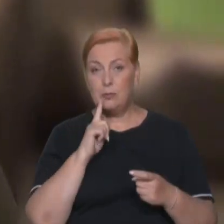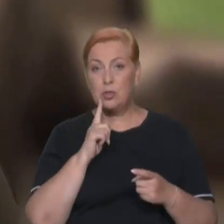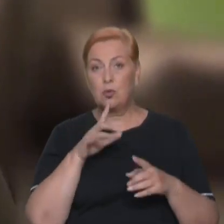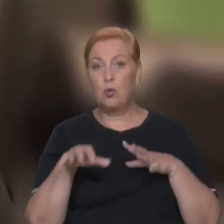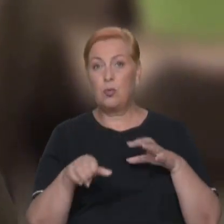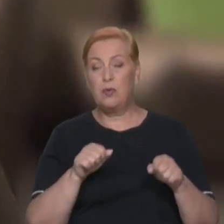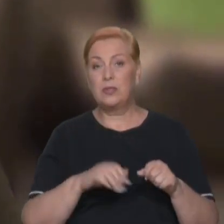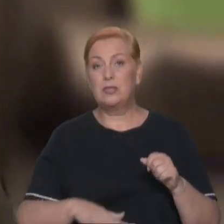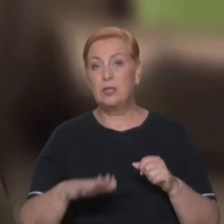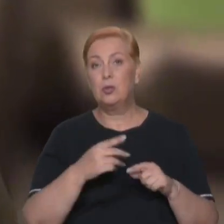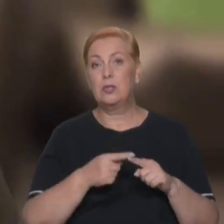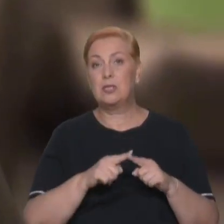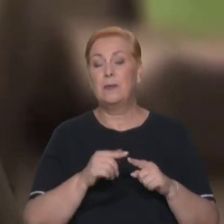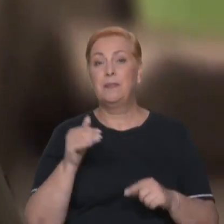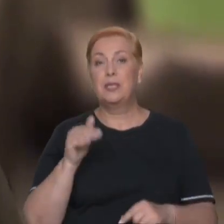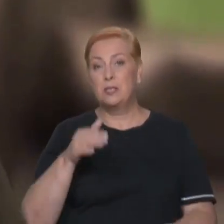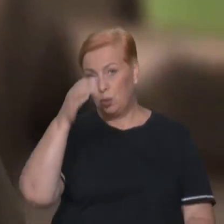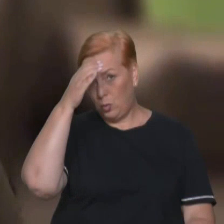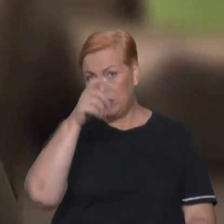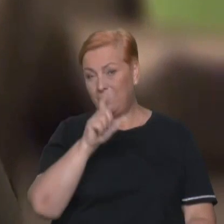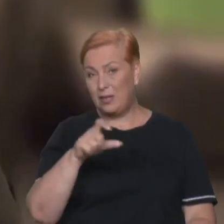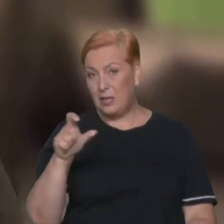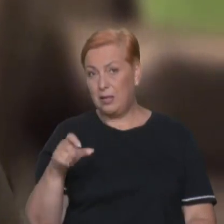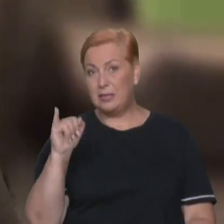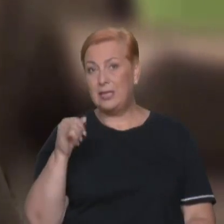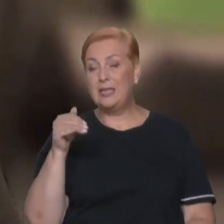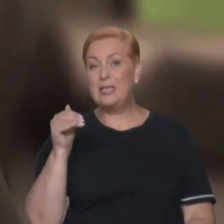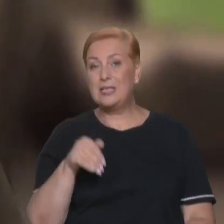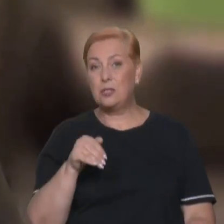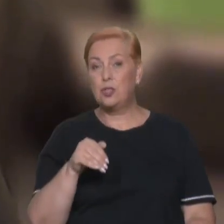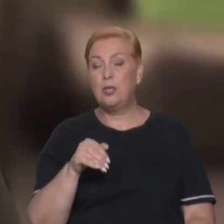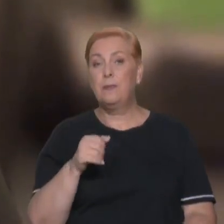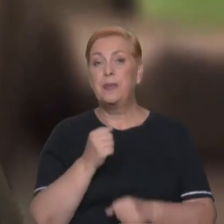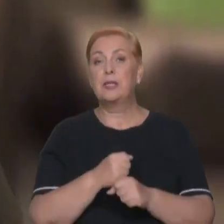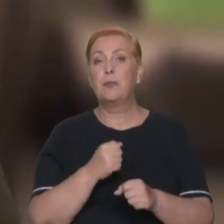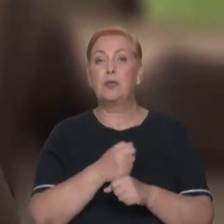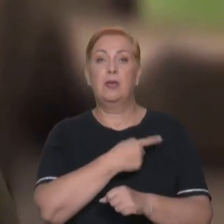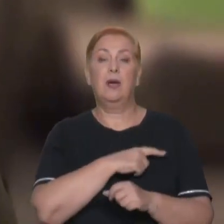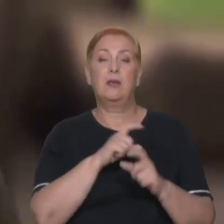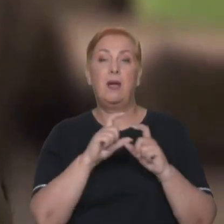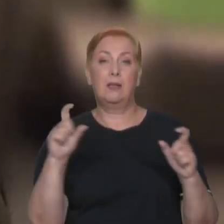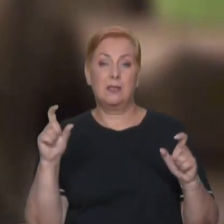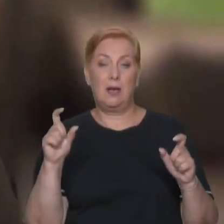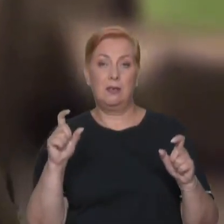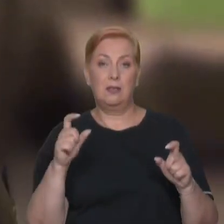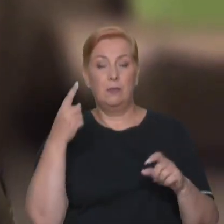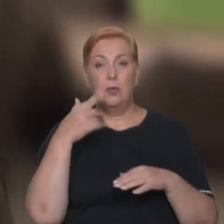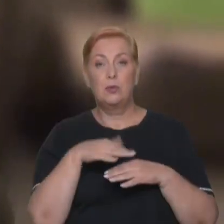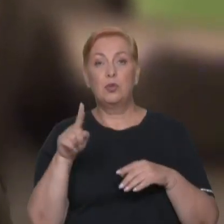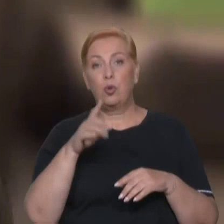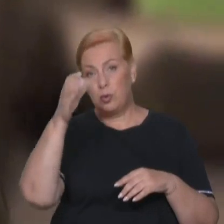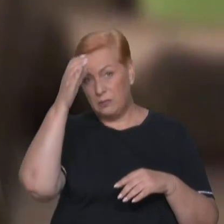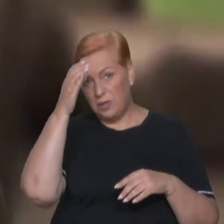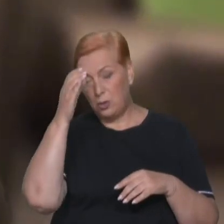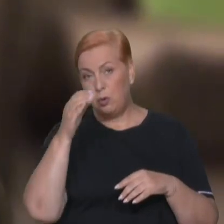окупованій території це тисячі освітян і тисячі співробітників лікарняних закладів ми розуміємо що сьогодні освітнього